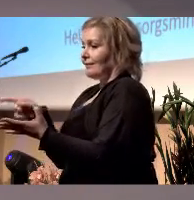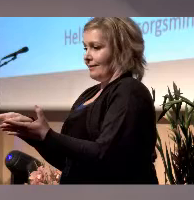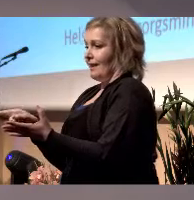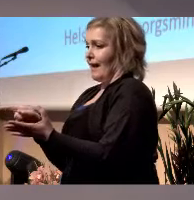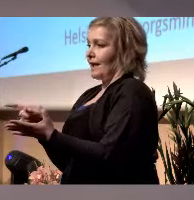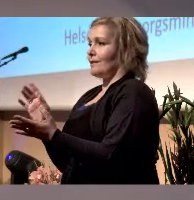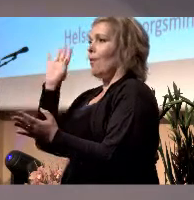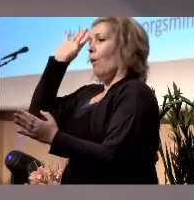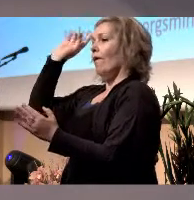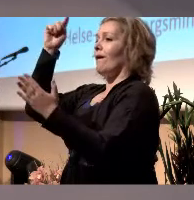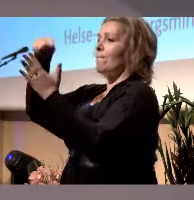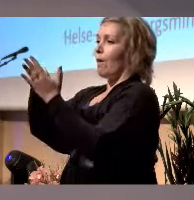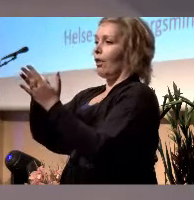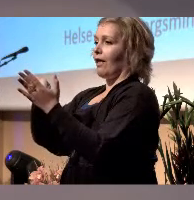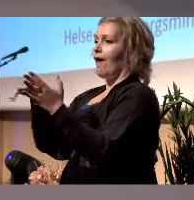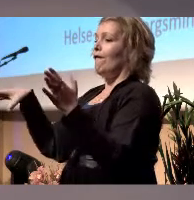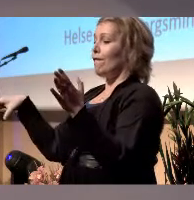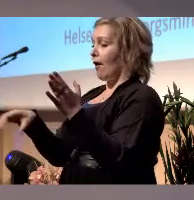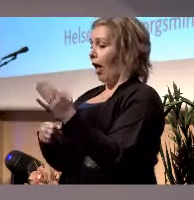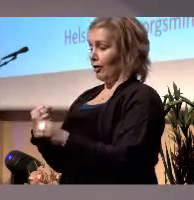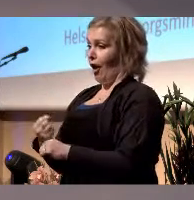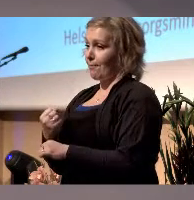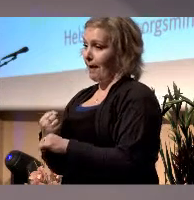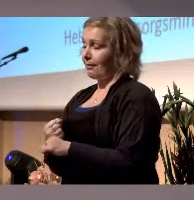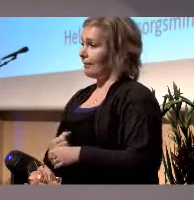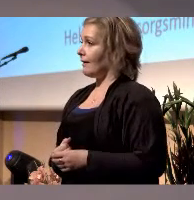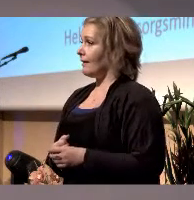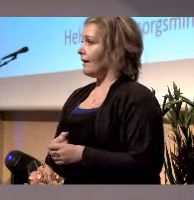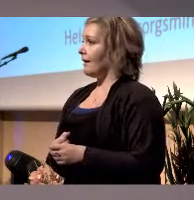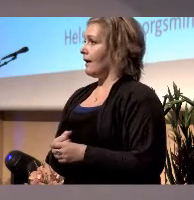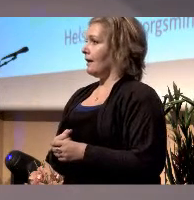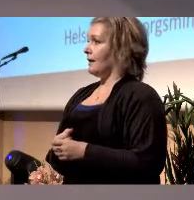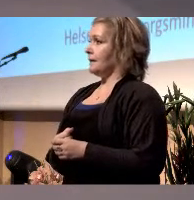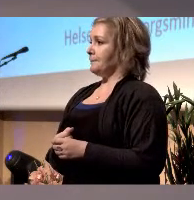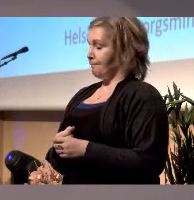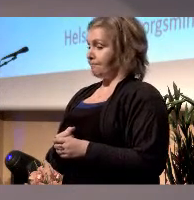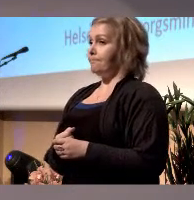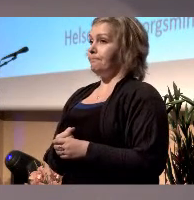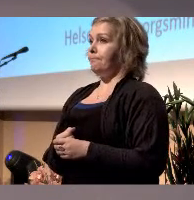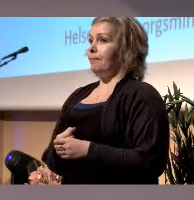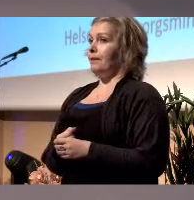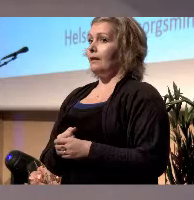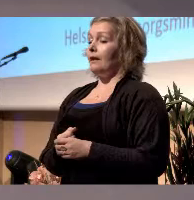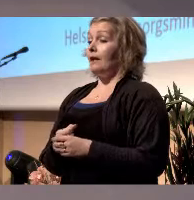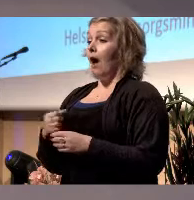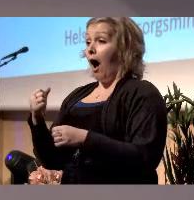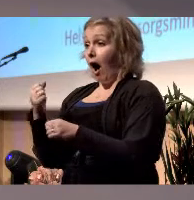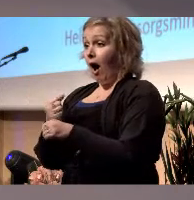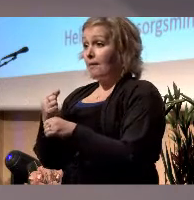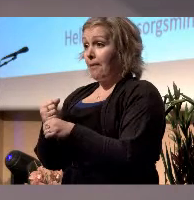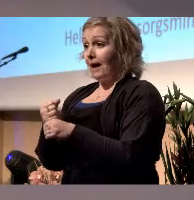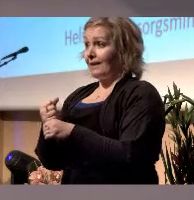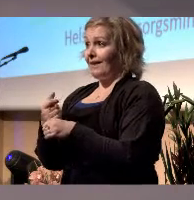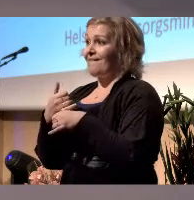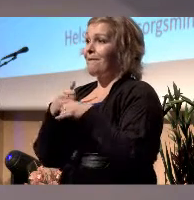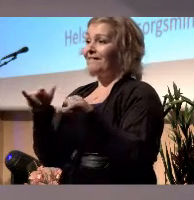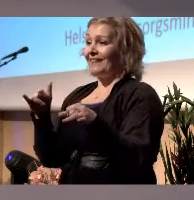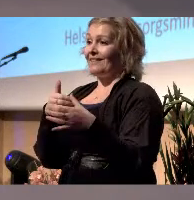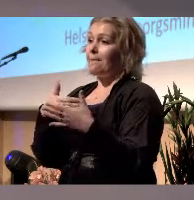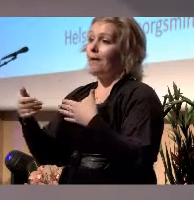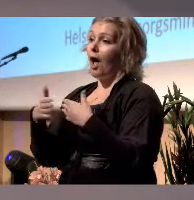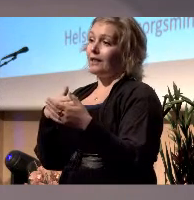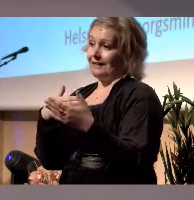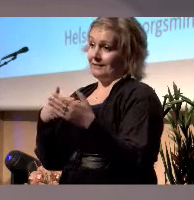overordnet målet for alt dette arbeidet. Hør bare her. Vi arbeider med fritt